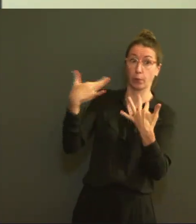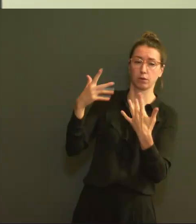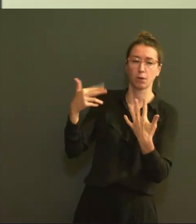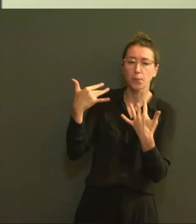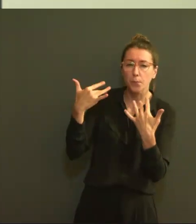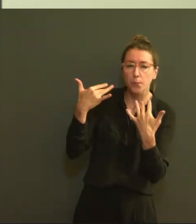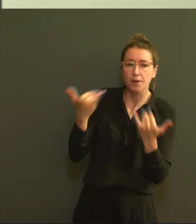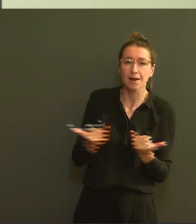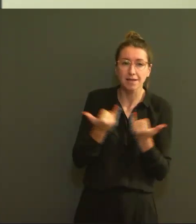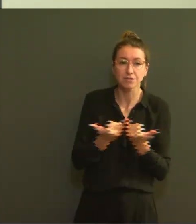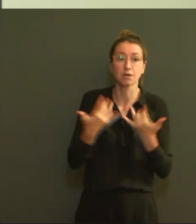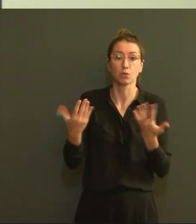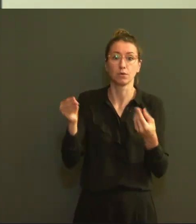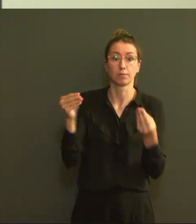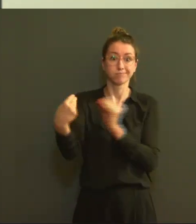personnes directement.